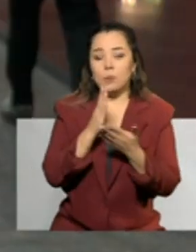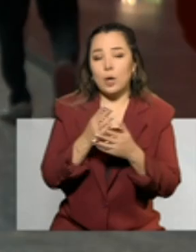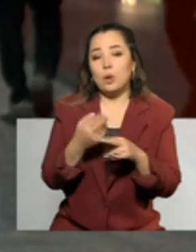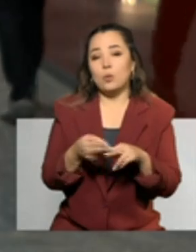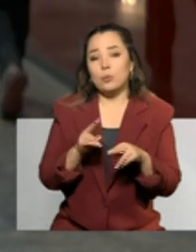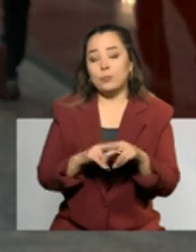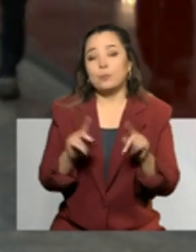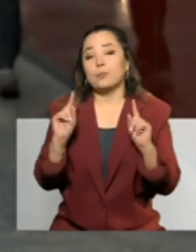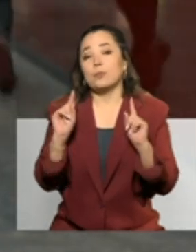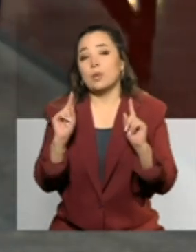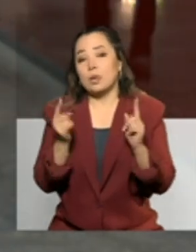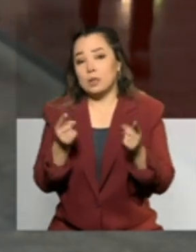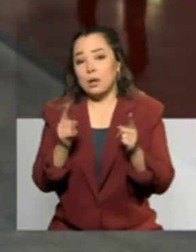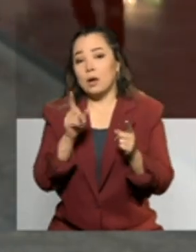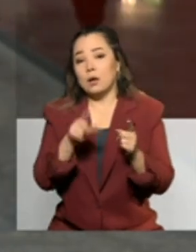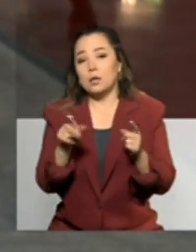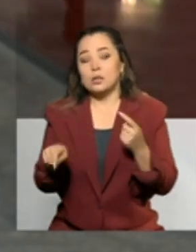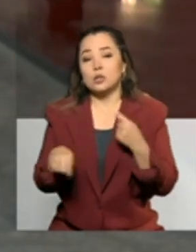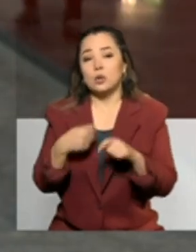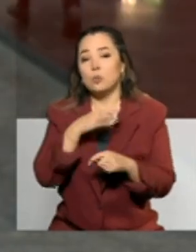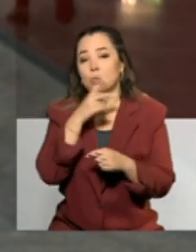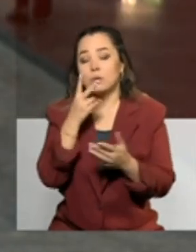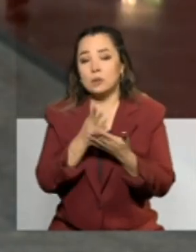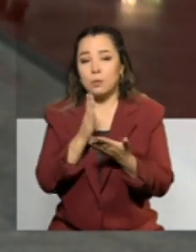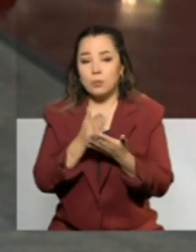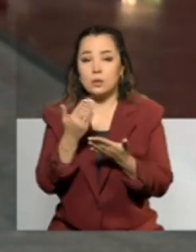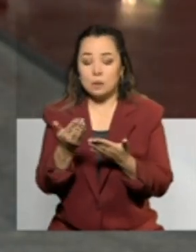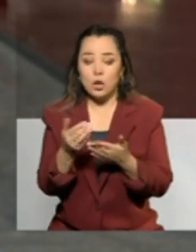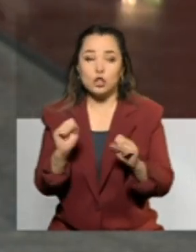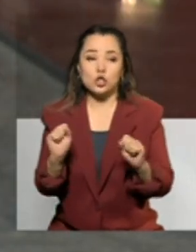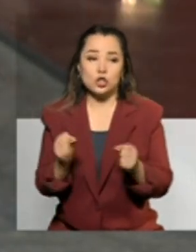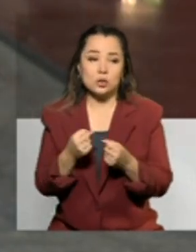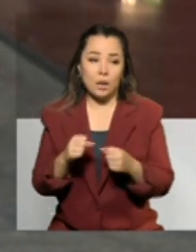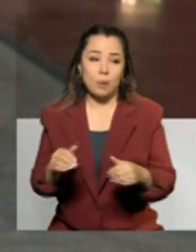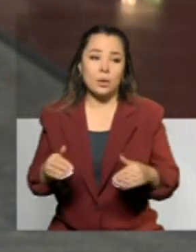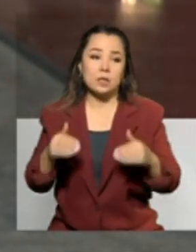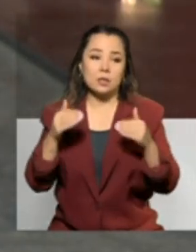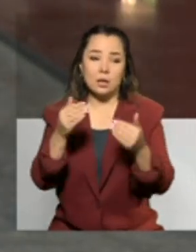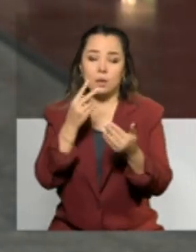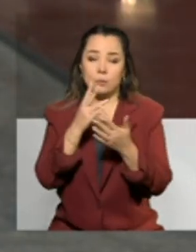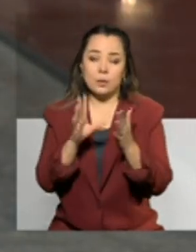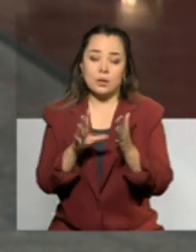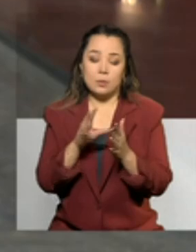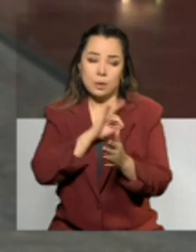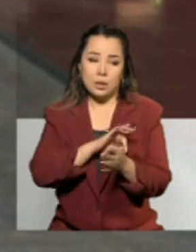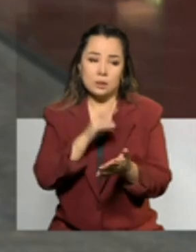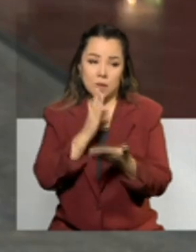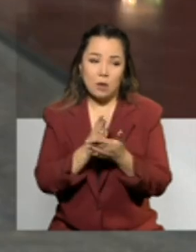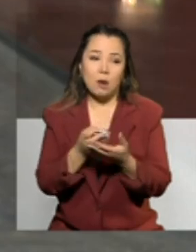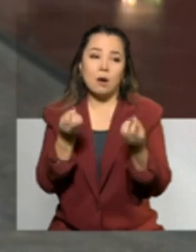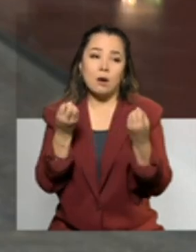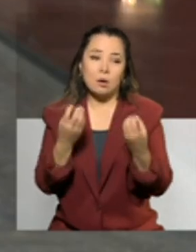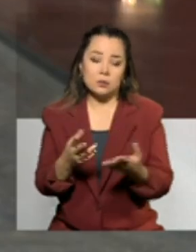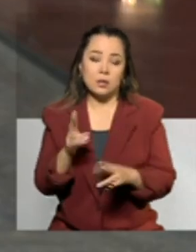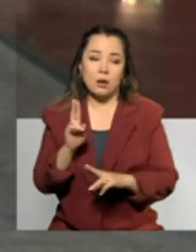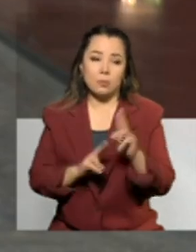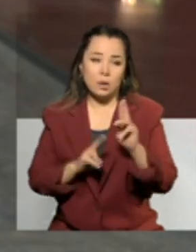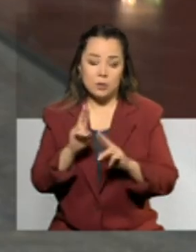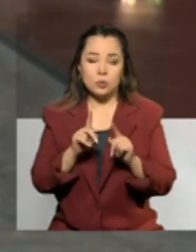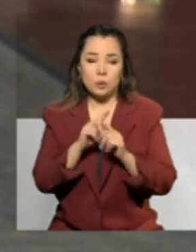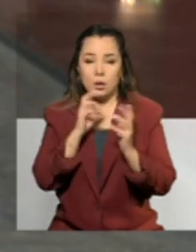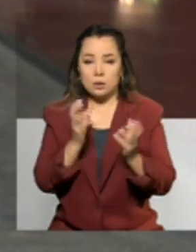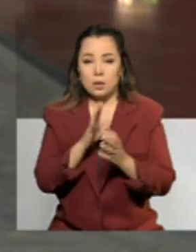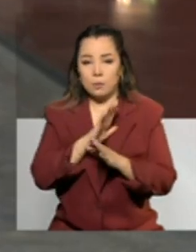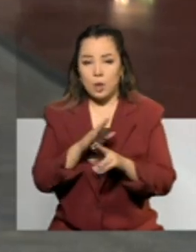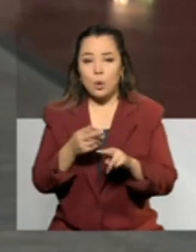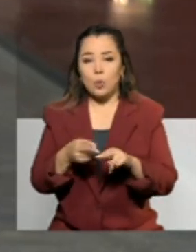жерде неге адам шығыны көп? Себебі жылдамдықты, белгіленген жылдамдықты асыра пайдалану, қарапайым қағидаларды сақтамау, сол